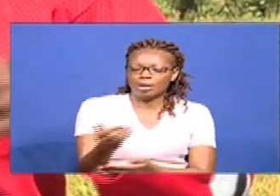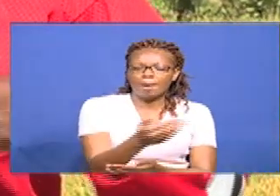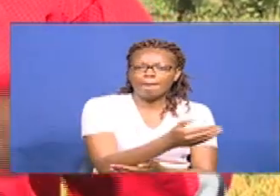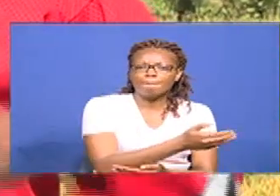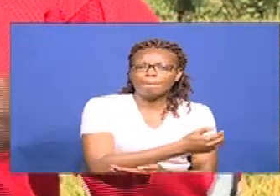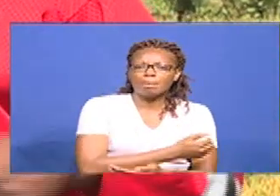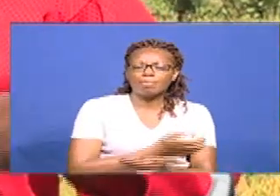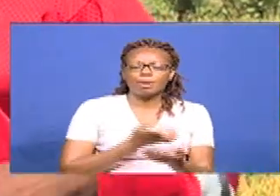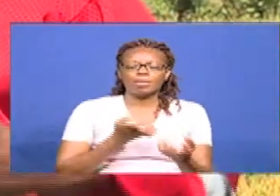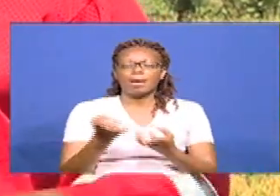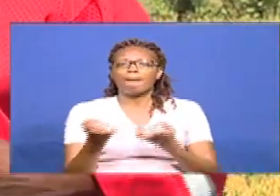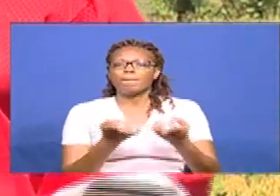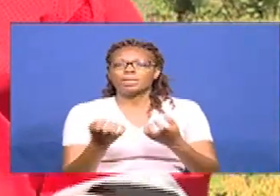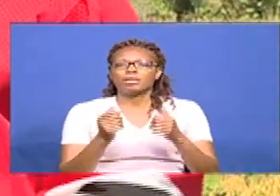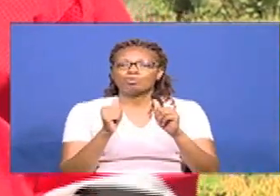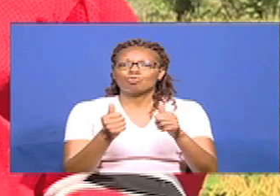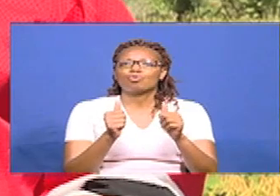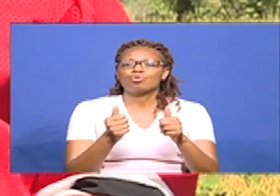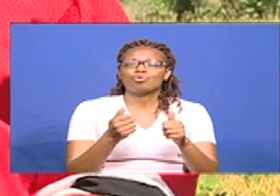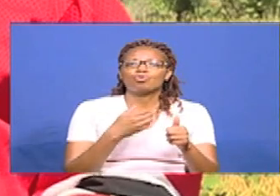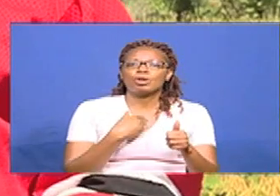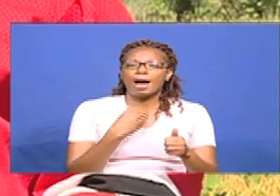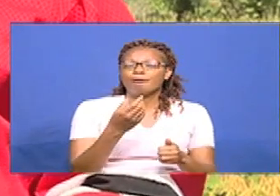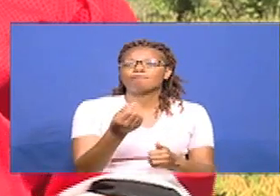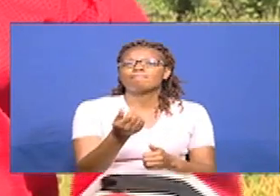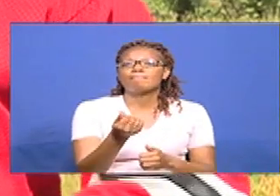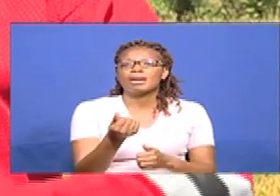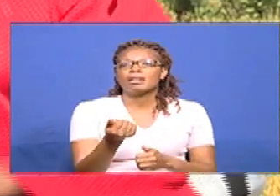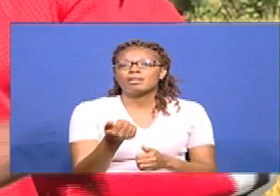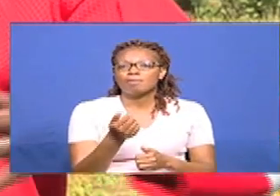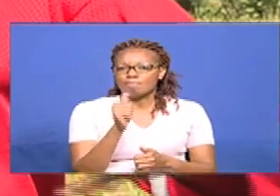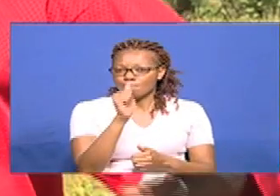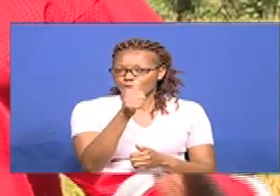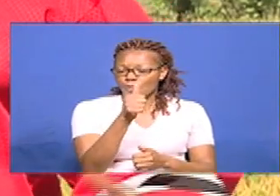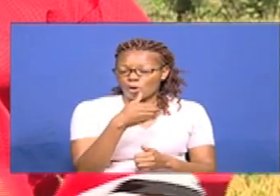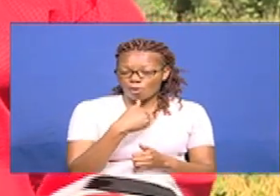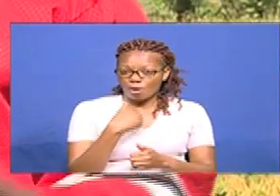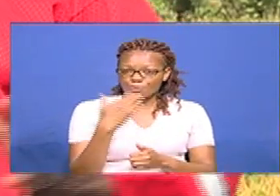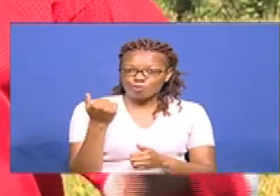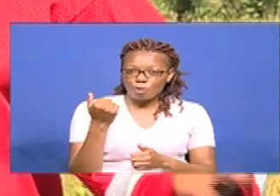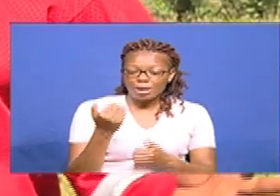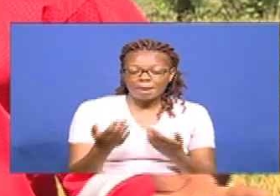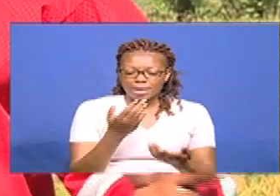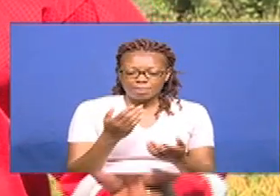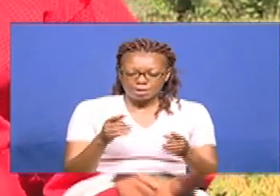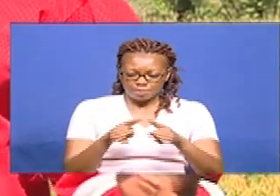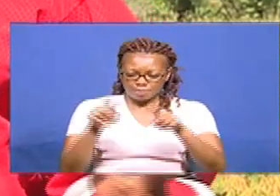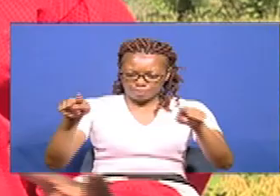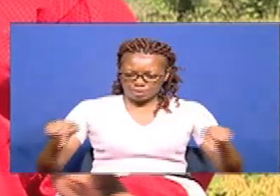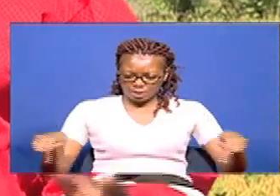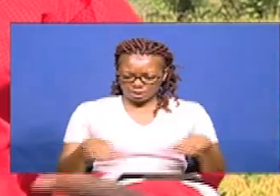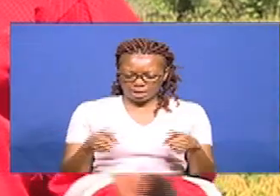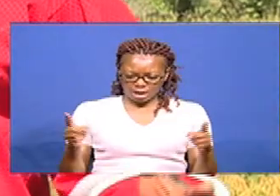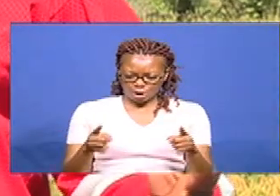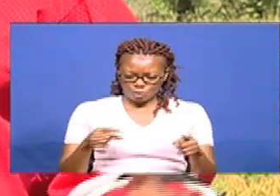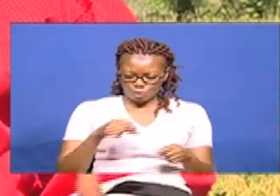ama iko na biashara ya karibu ya pesa kuipata. Kwa sababu hata kama umelima, hata kama ni ngunia moja na yenyewe, hata bei